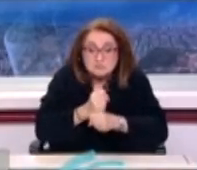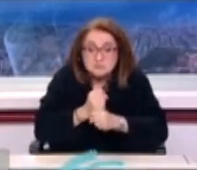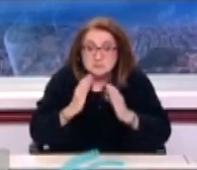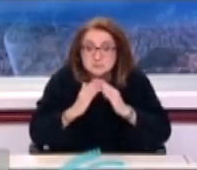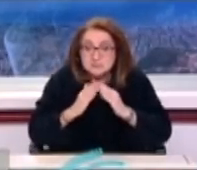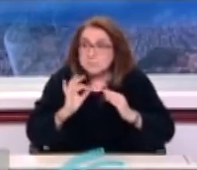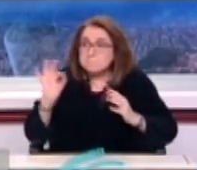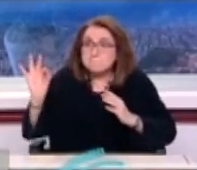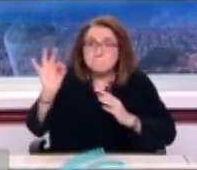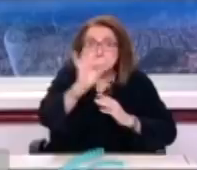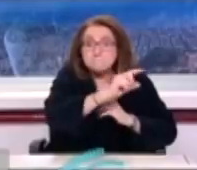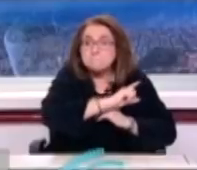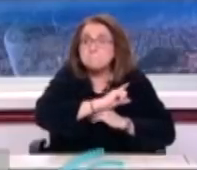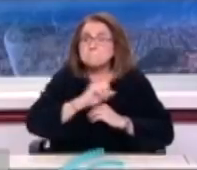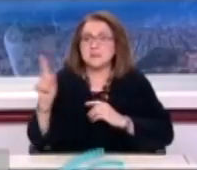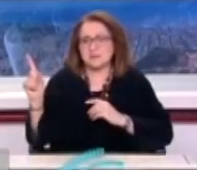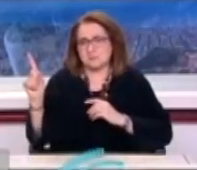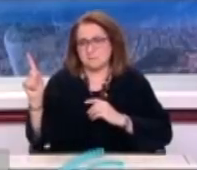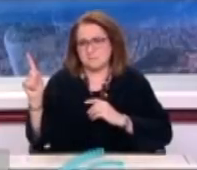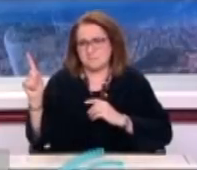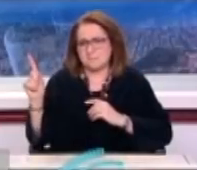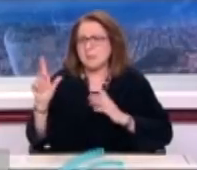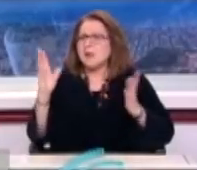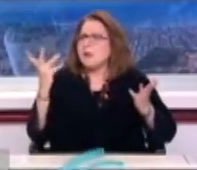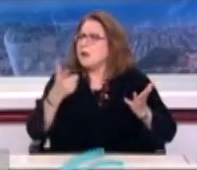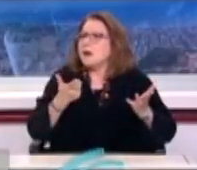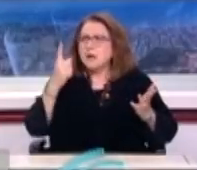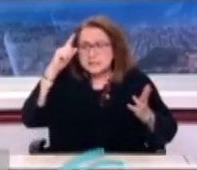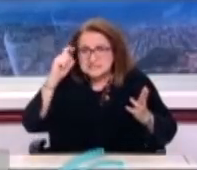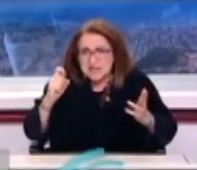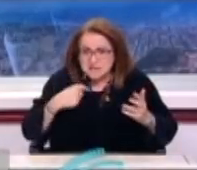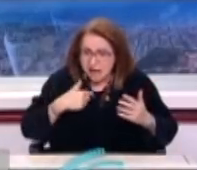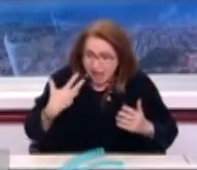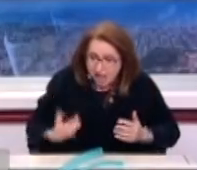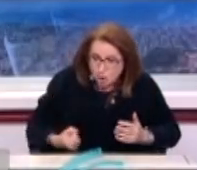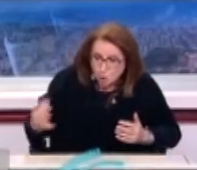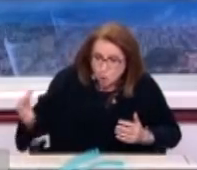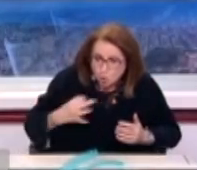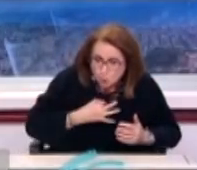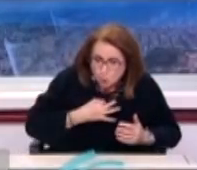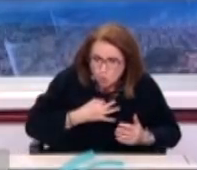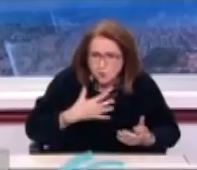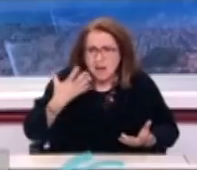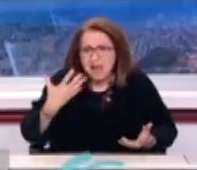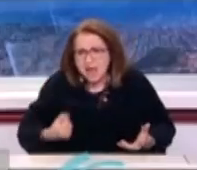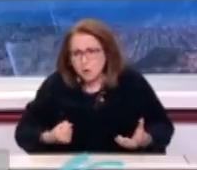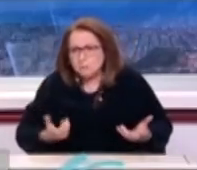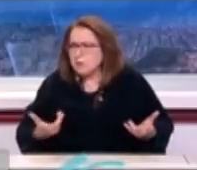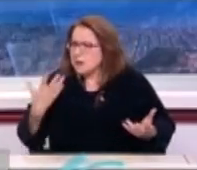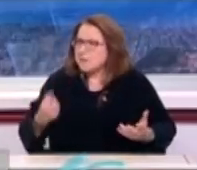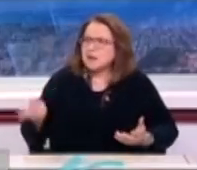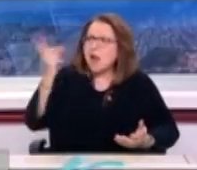όχι αν έχεις τον ιό. Δεν είναι τόσο σημαντικό να ξέρεις αν έχεις ή όχι ρινοβάιρους, ο ρινοϊός που κάνει την